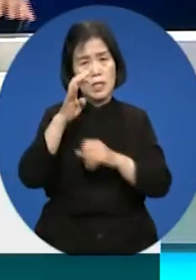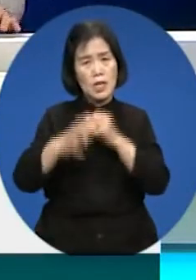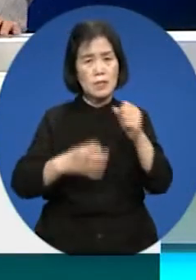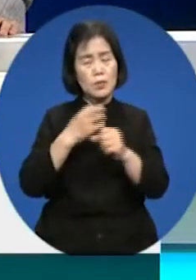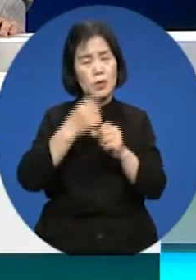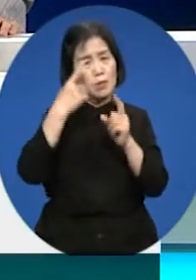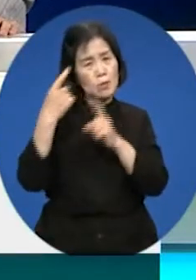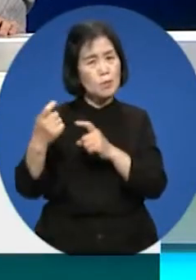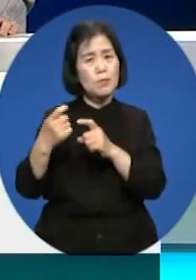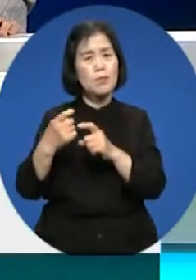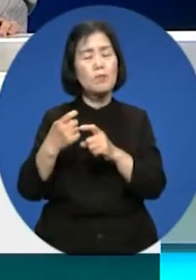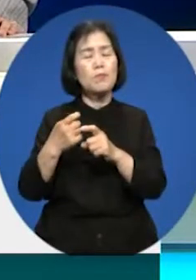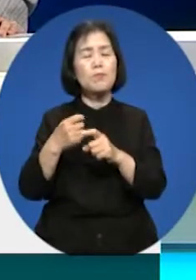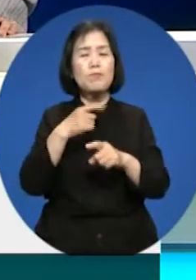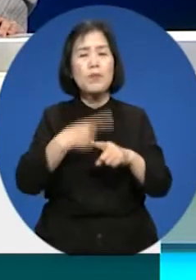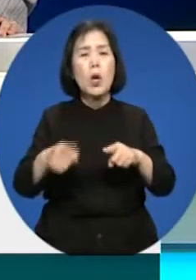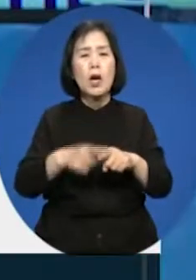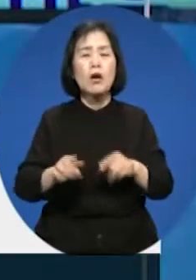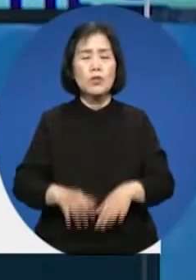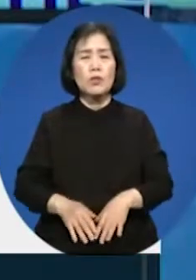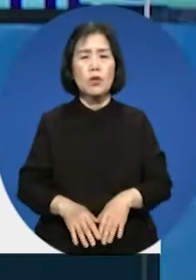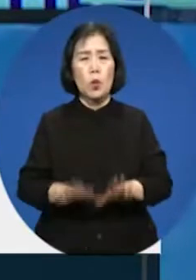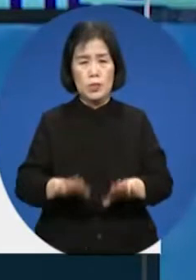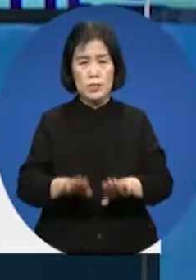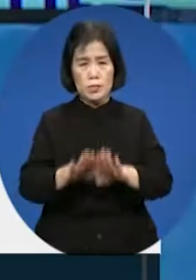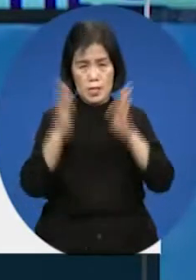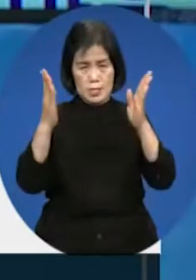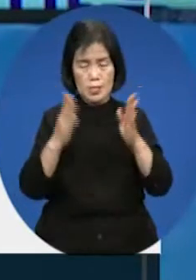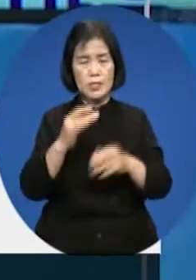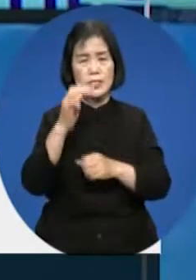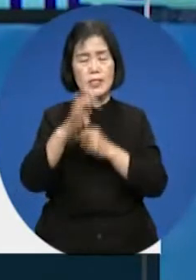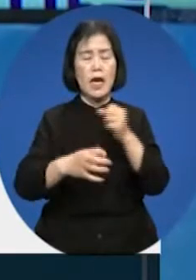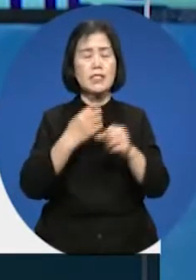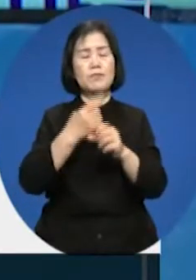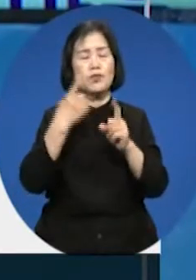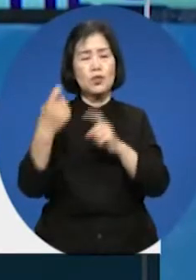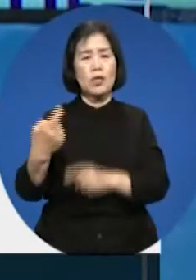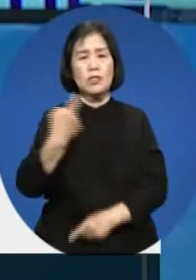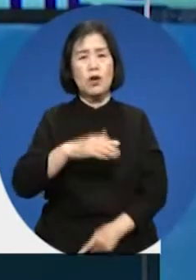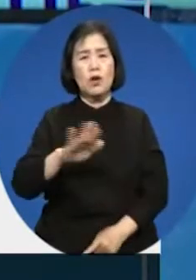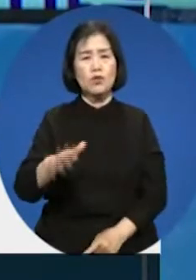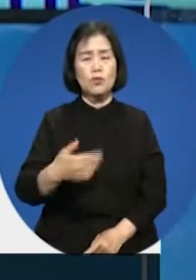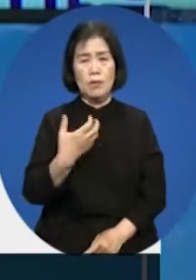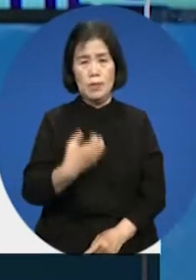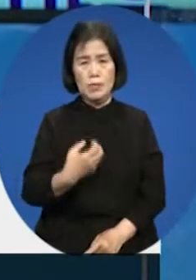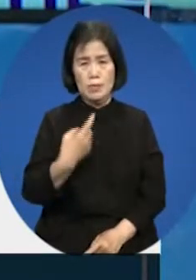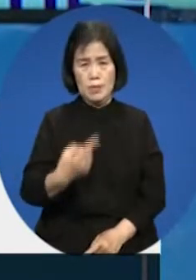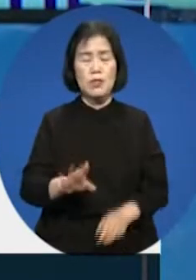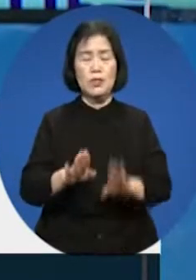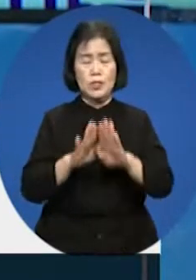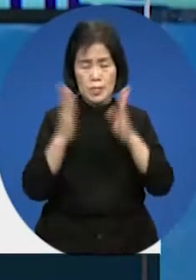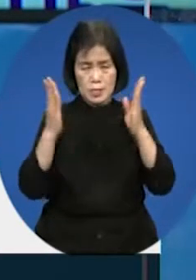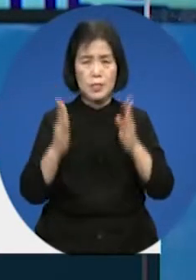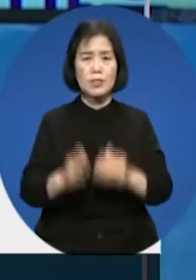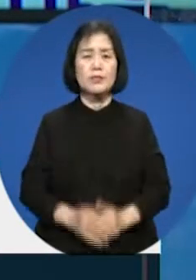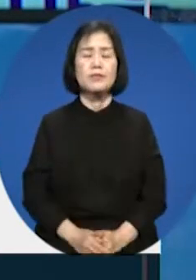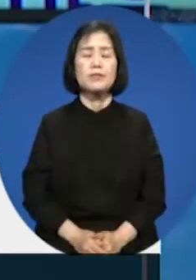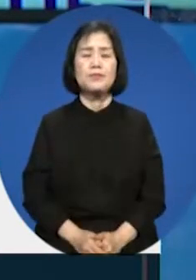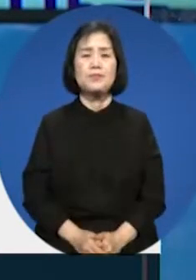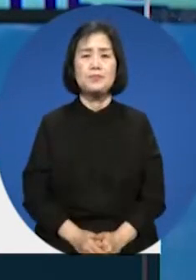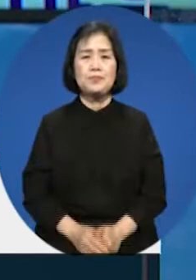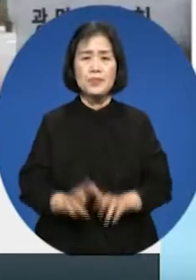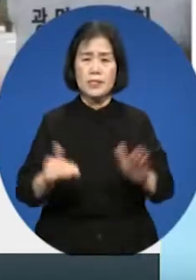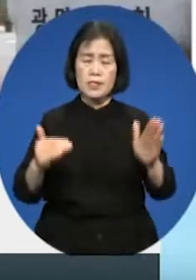평가하십니까? 올해가 시 개청 40주년이 됩니다. 1981년에 시 개청을 했는데요.